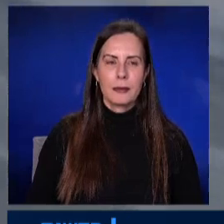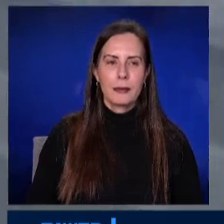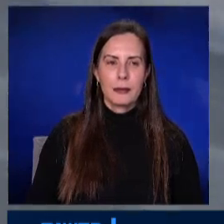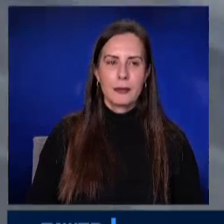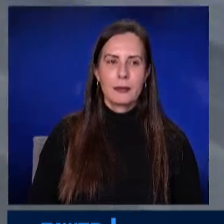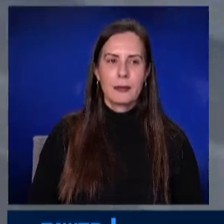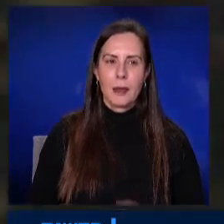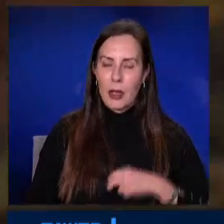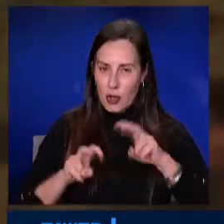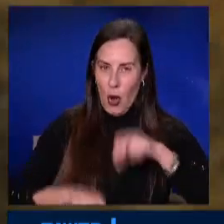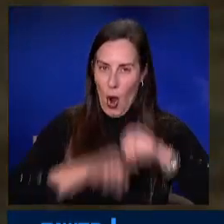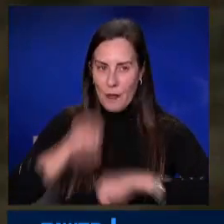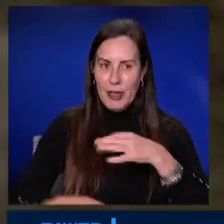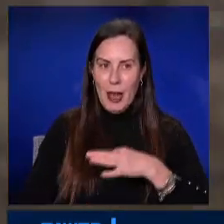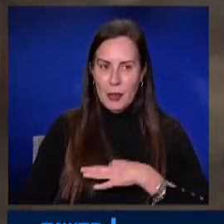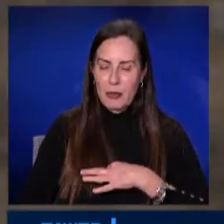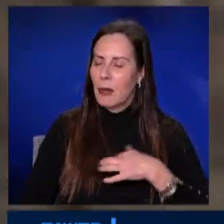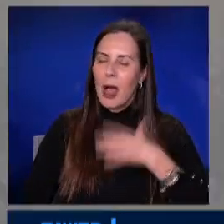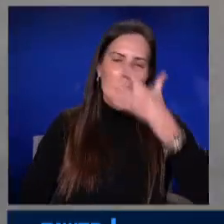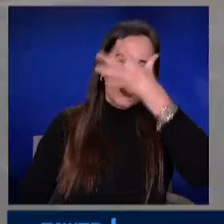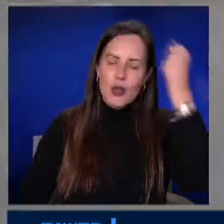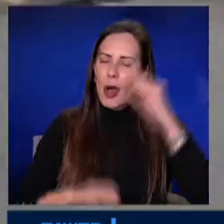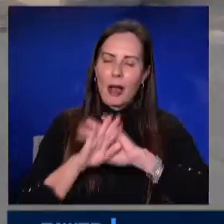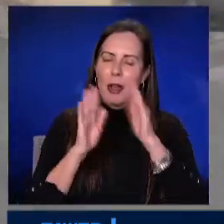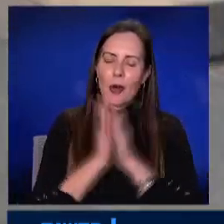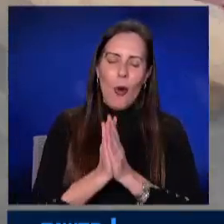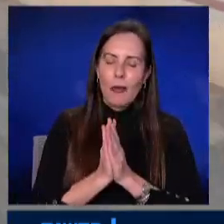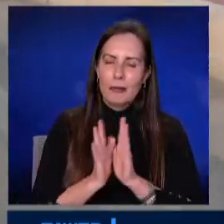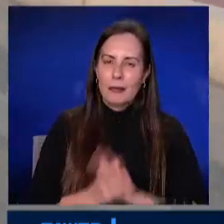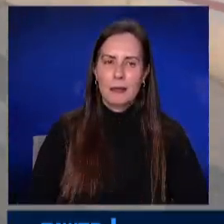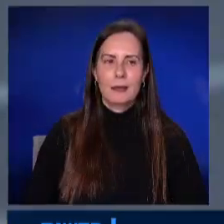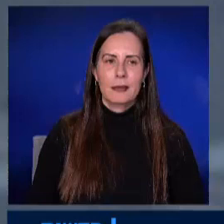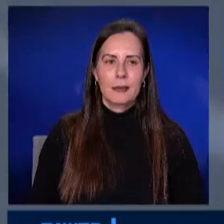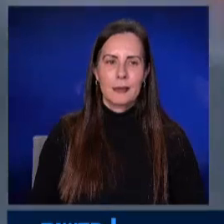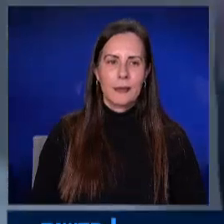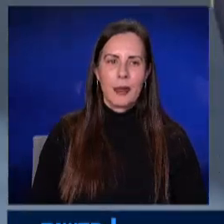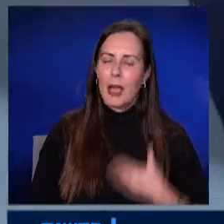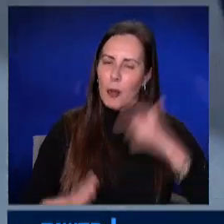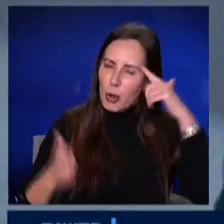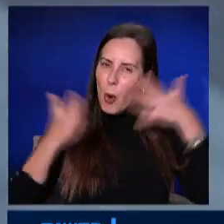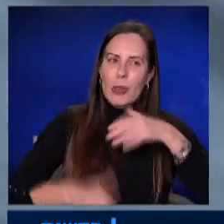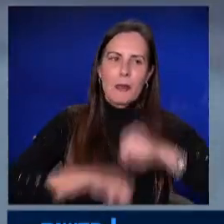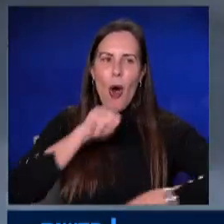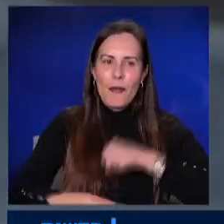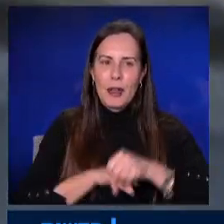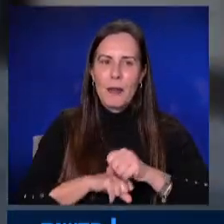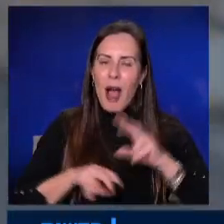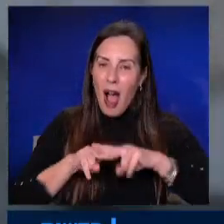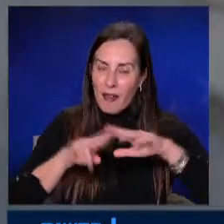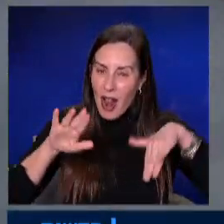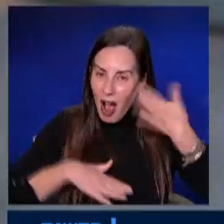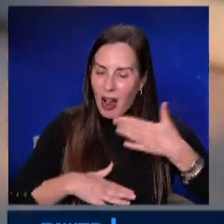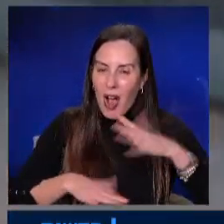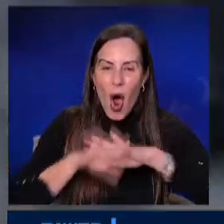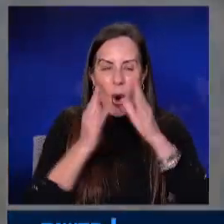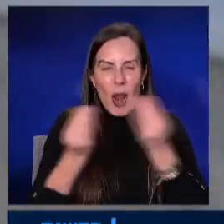Jak lazama mi hostom kuluci za farmu muskono wa pa khil ruhi qawit jar sawri kono wa da